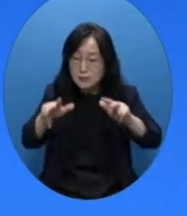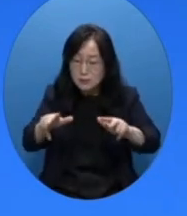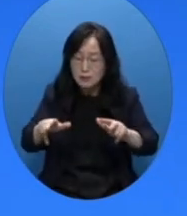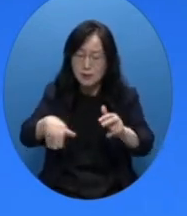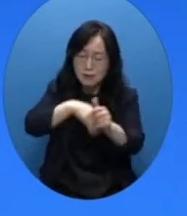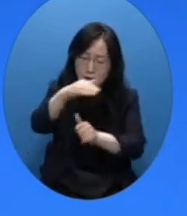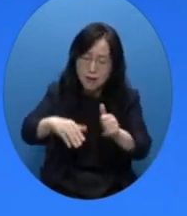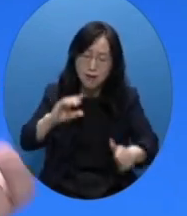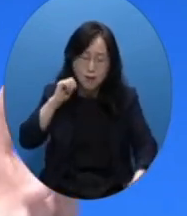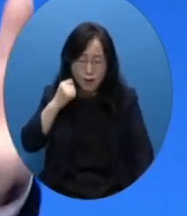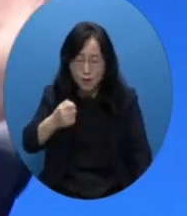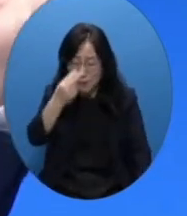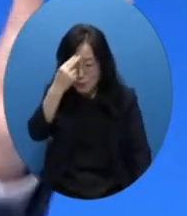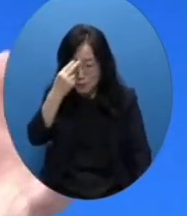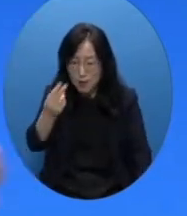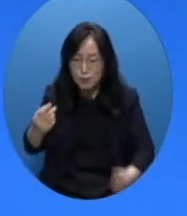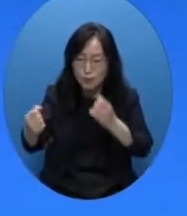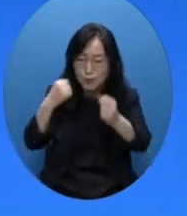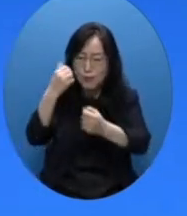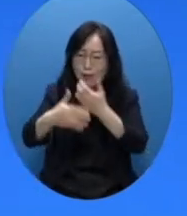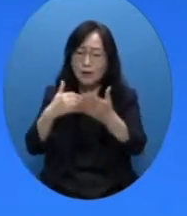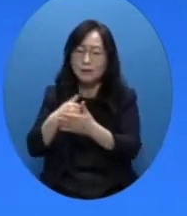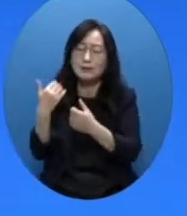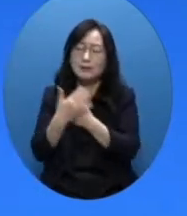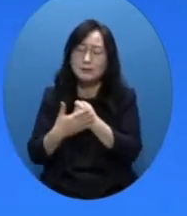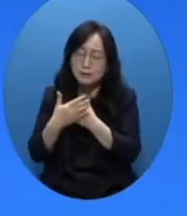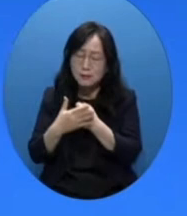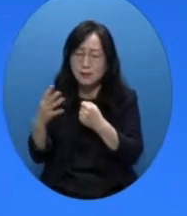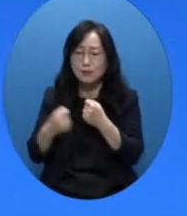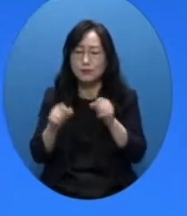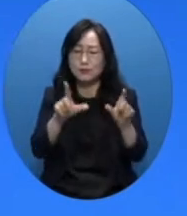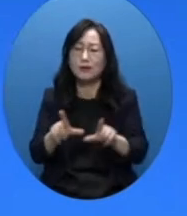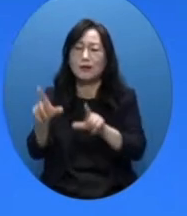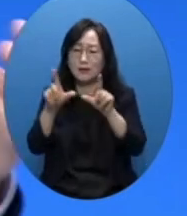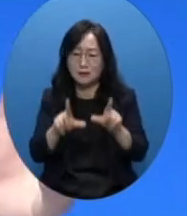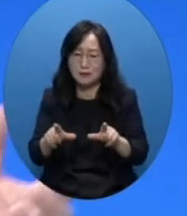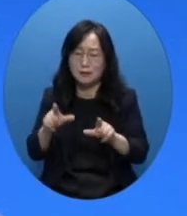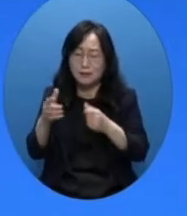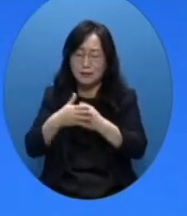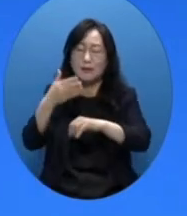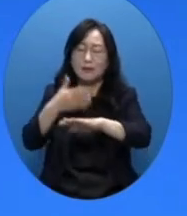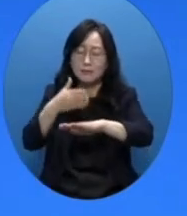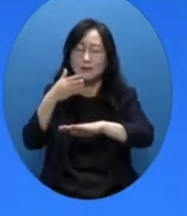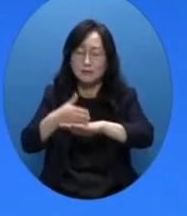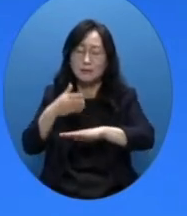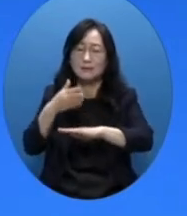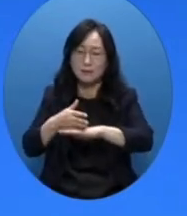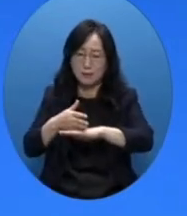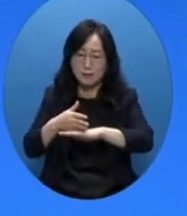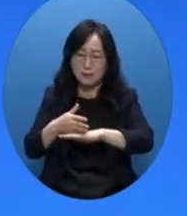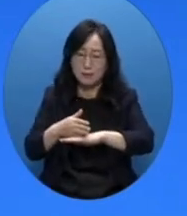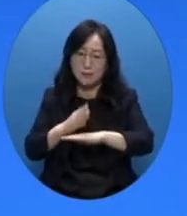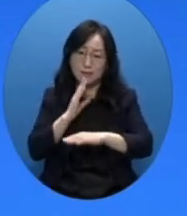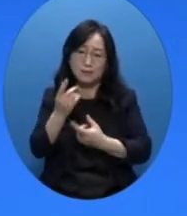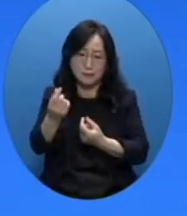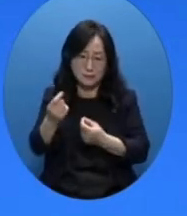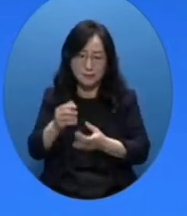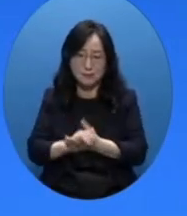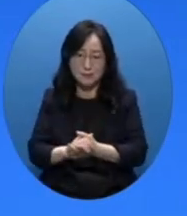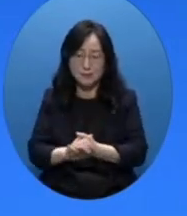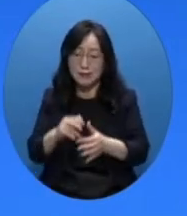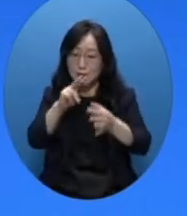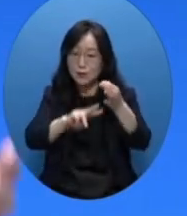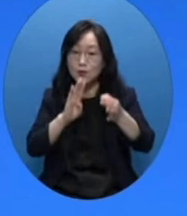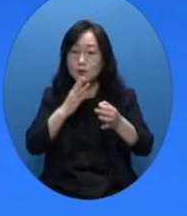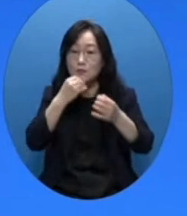은혜 가운데 이렇게 축복을 받아 하나님의 은혜 가운데 살게 되었사오니 감사합니다. 그렇습니다. 여조수